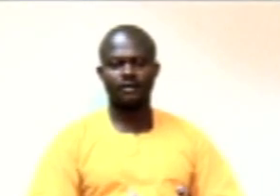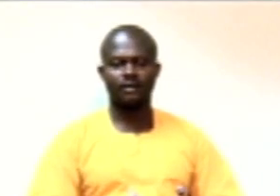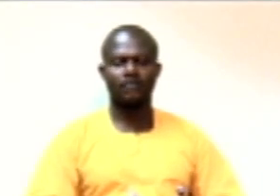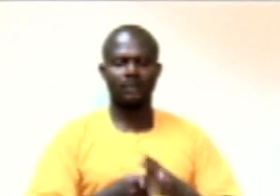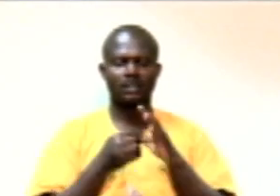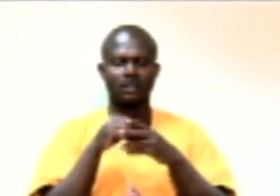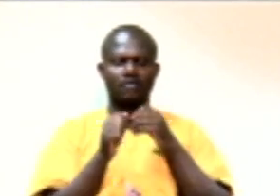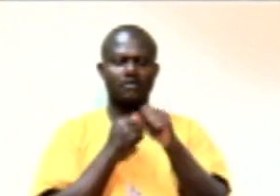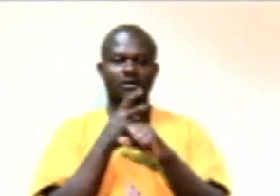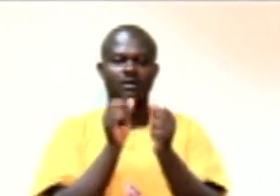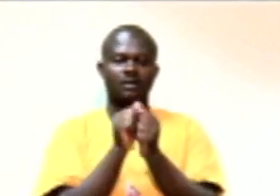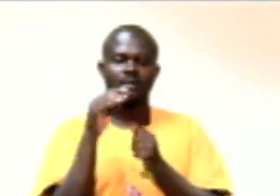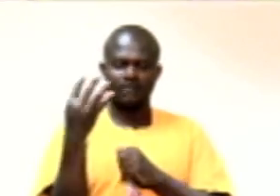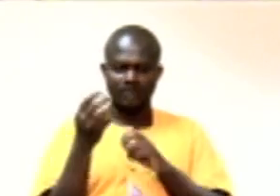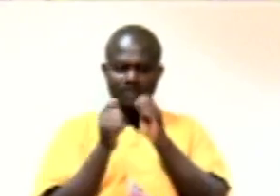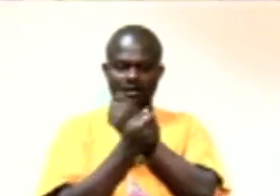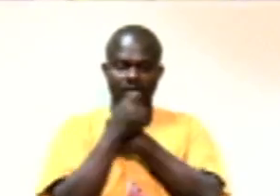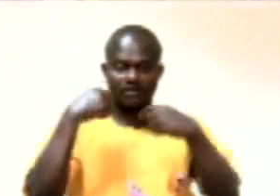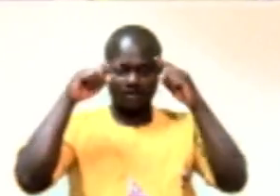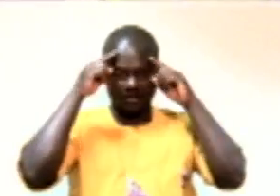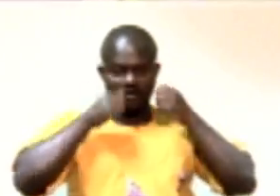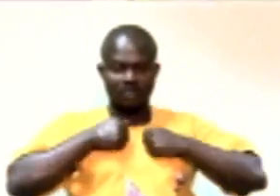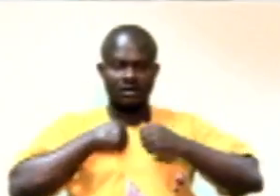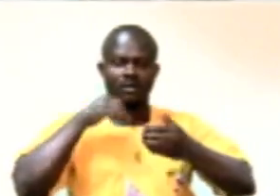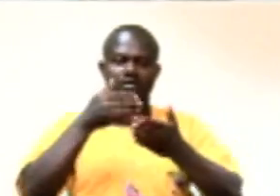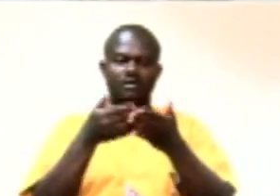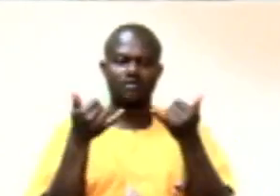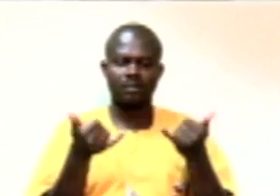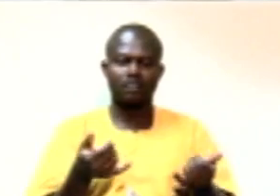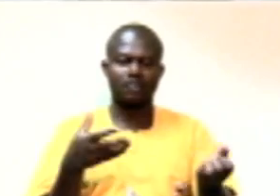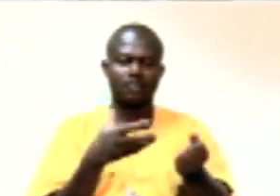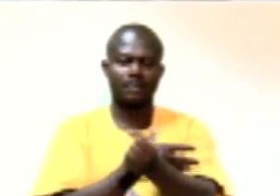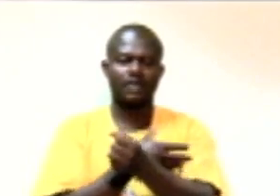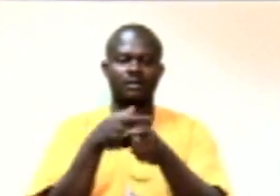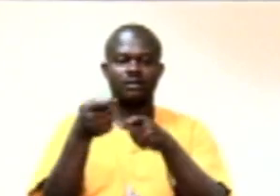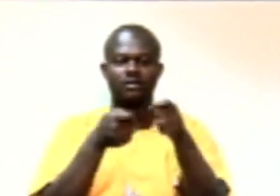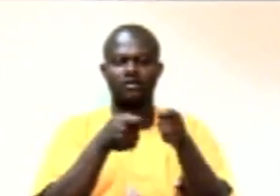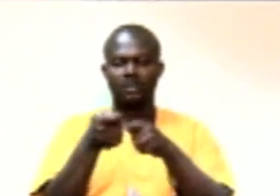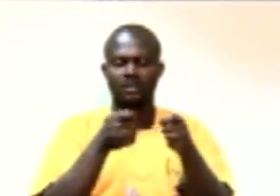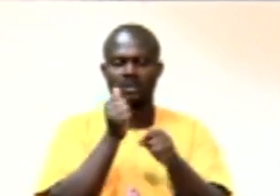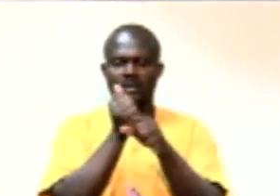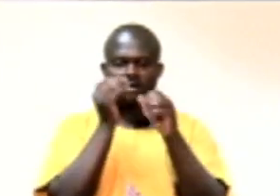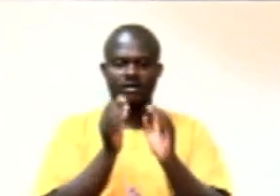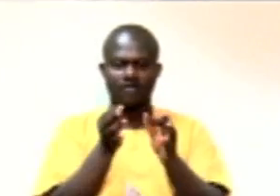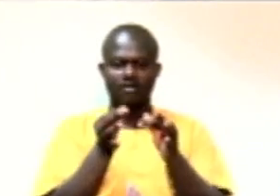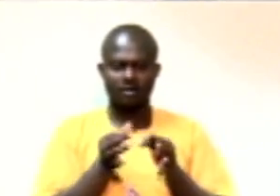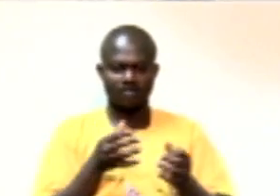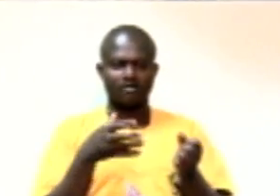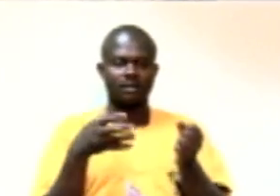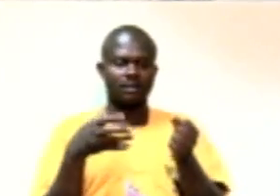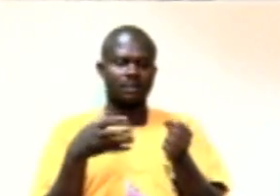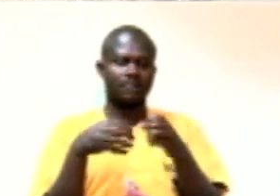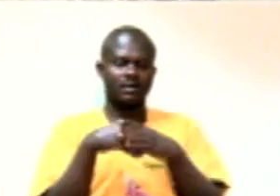Kuva mu mwaka wa 2014 yahinduka kaminuza y'u Rwanda kugeza magingo aya, ububasha n'ubushobozi ku micungire y'abakozi, imari n'umutungo biri mu